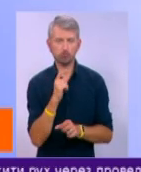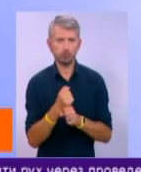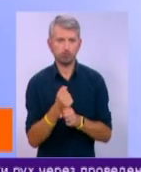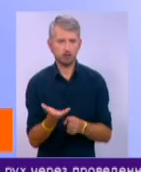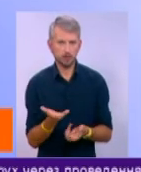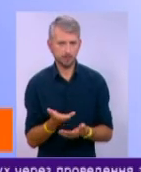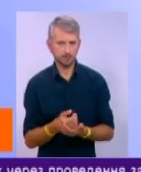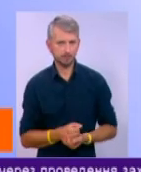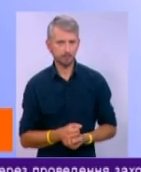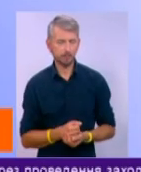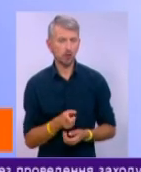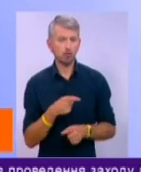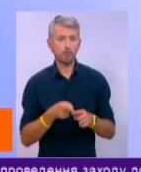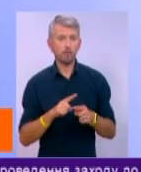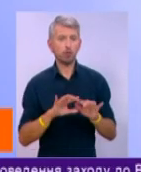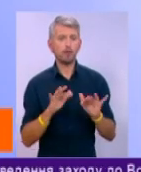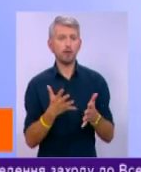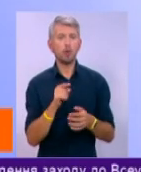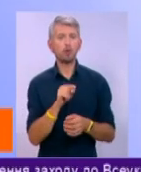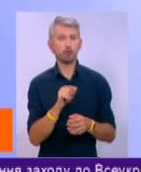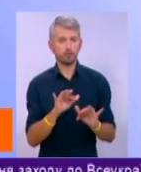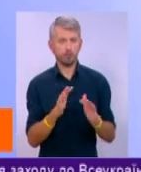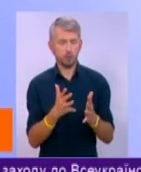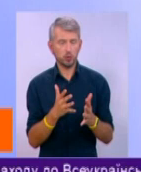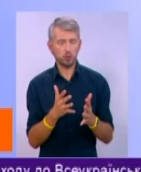робити. Так сказати. І тому у цьому випадку